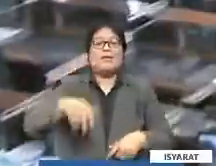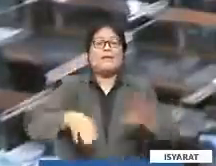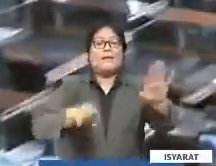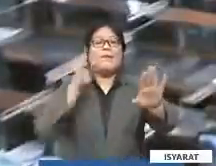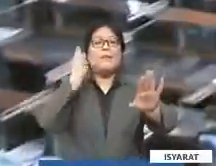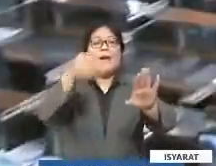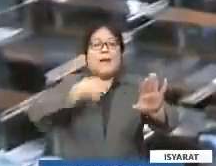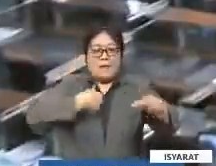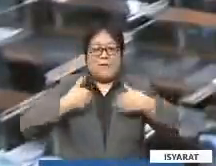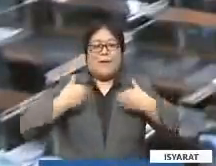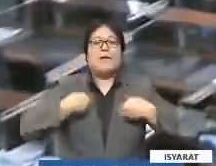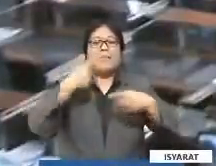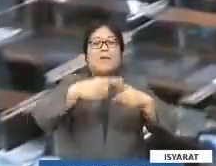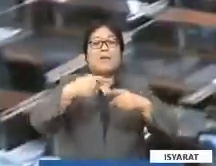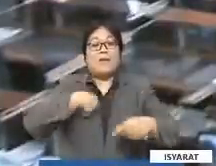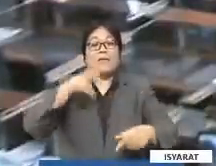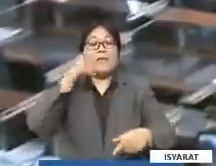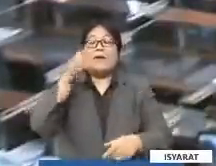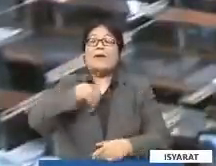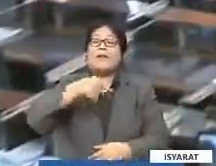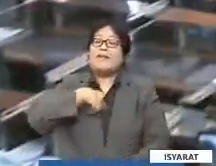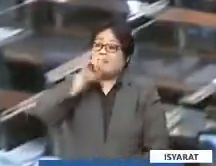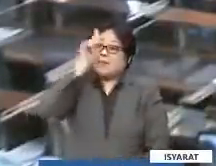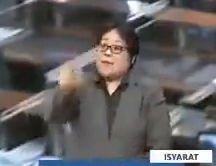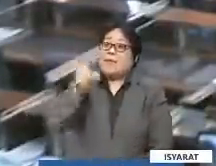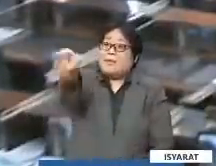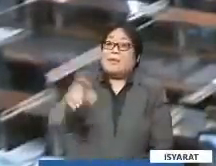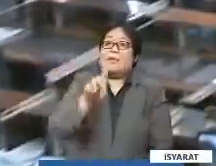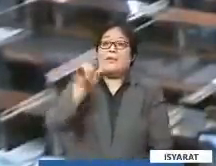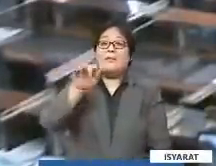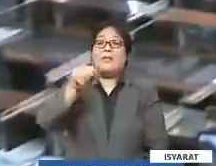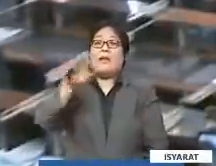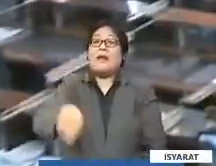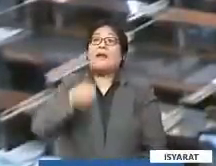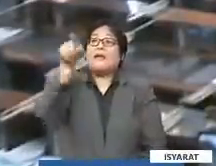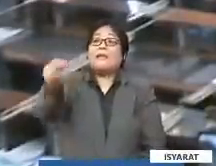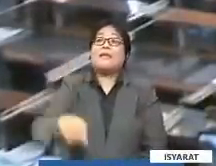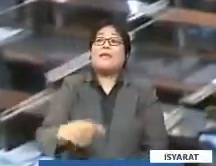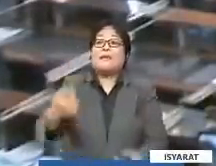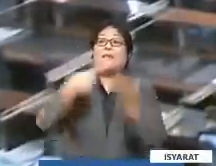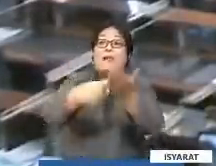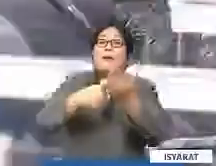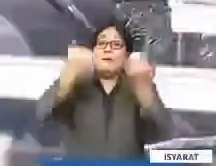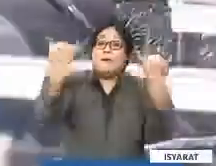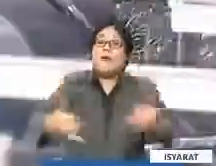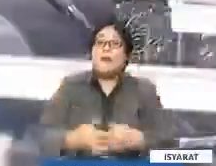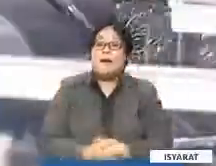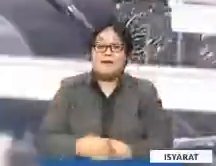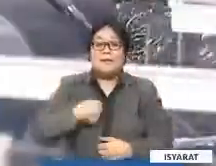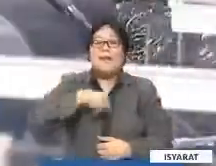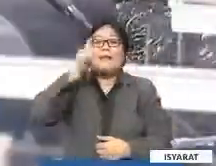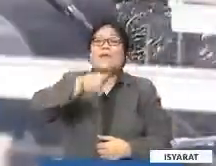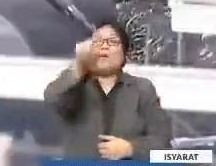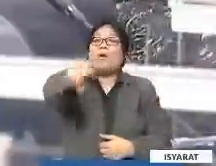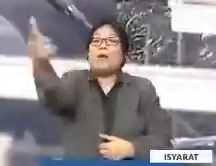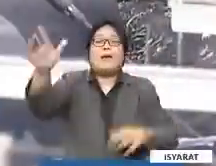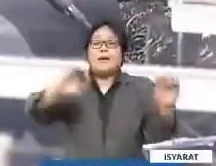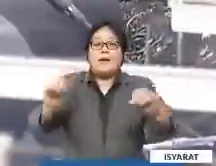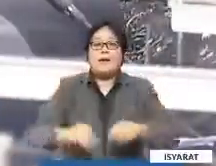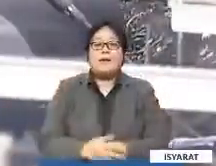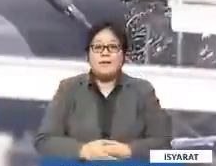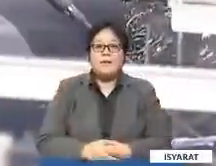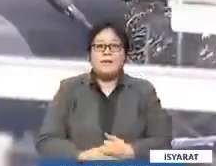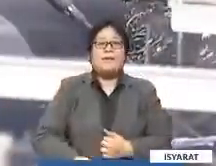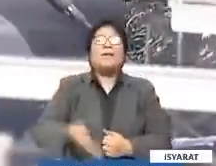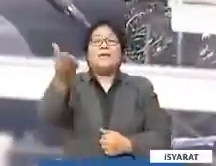paling saya ada tahu siapa sebetulnya Damansara Damai Sara Yang Sedang membahas kadang saya tak tanya orang lain